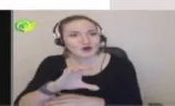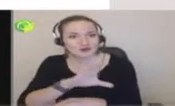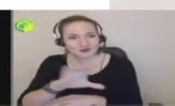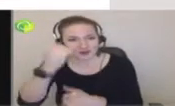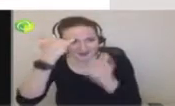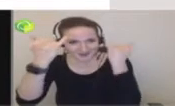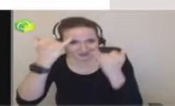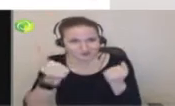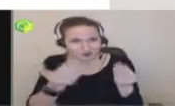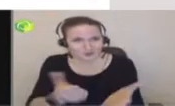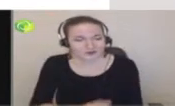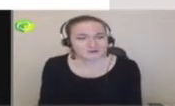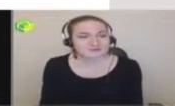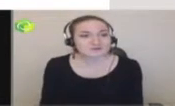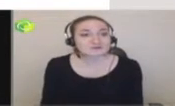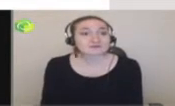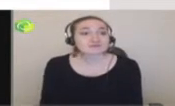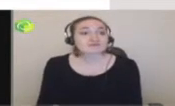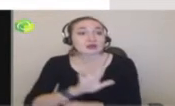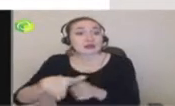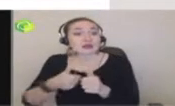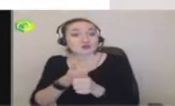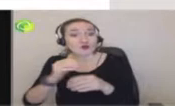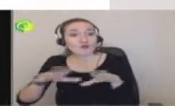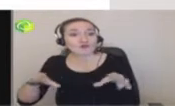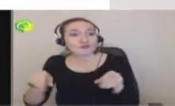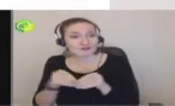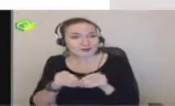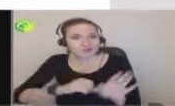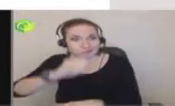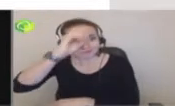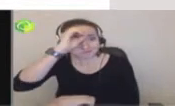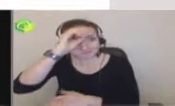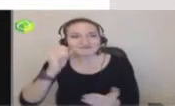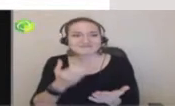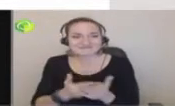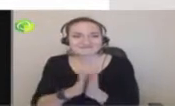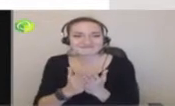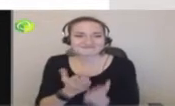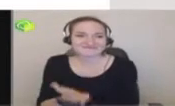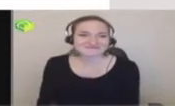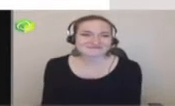Et puis Les aidants familiaux pour les nuls de Marina Alrubé et Jean Rush, Edi 8 First Edition.